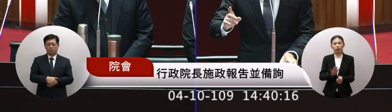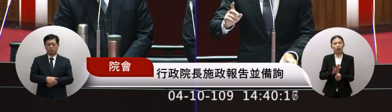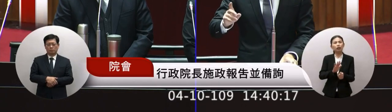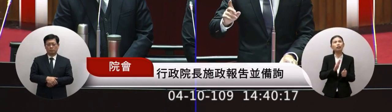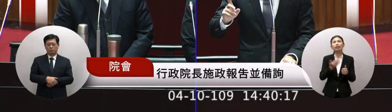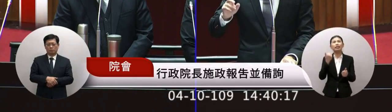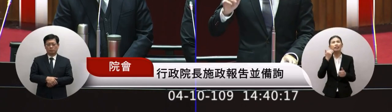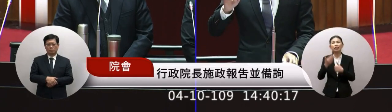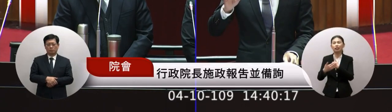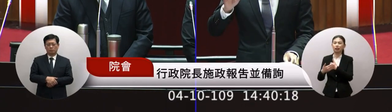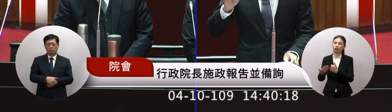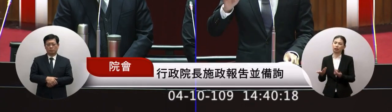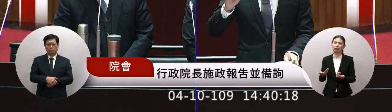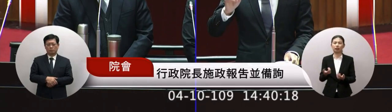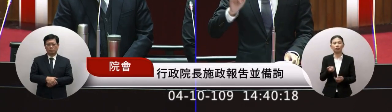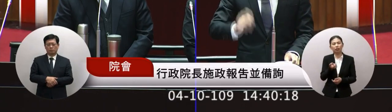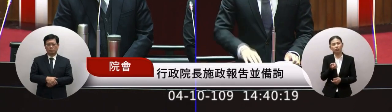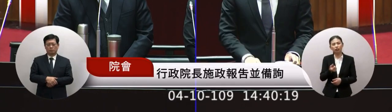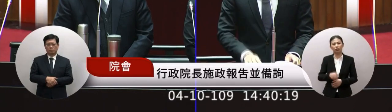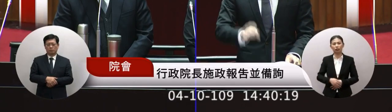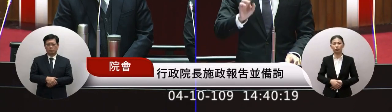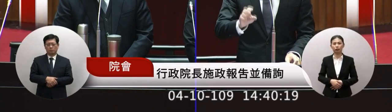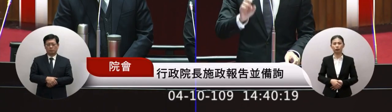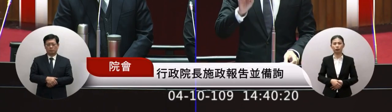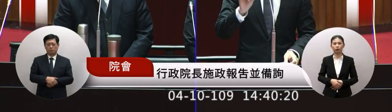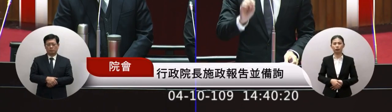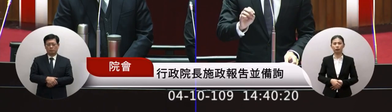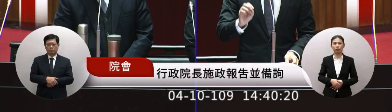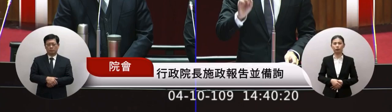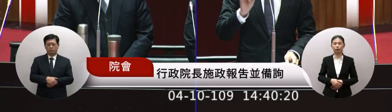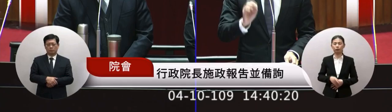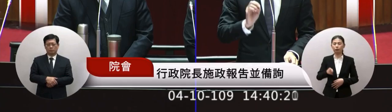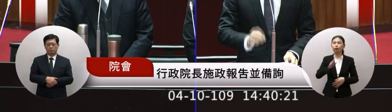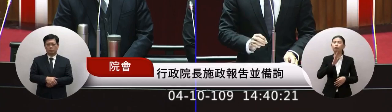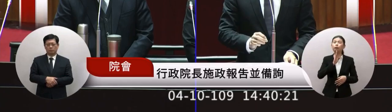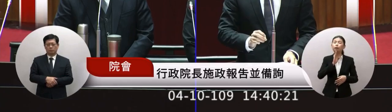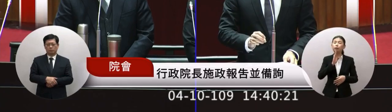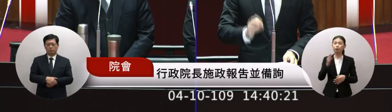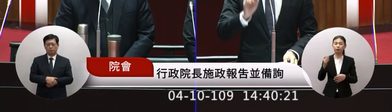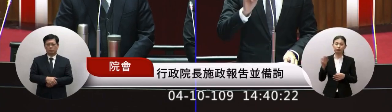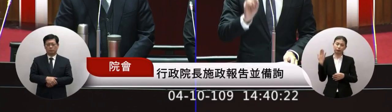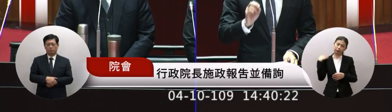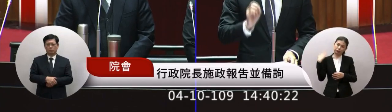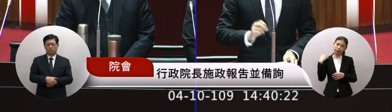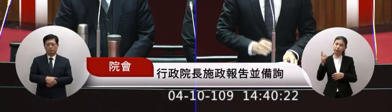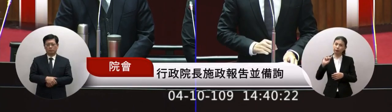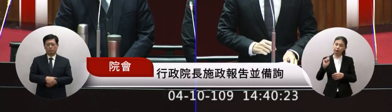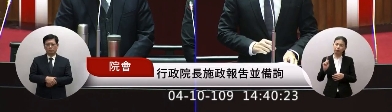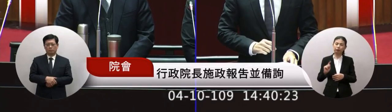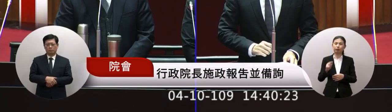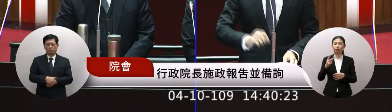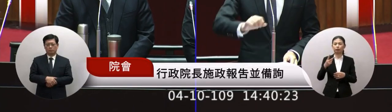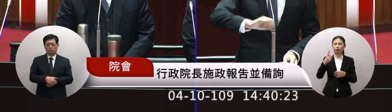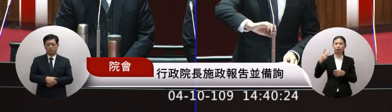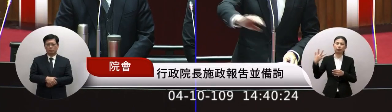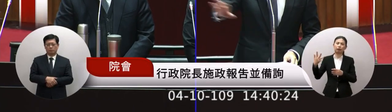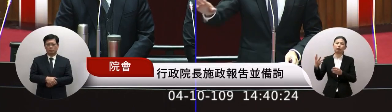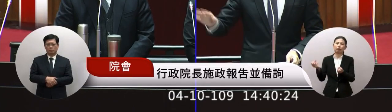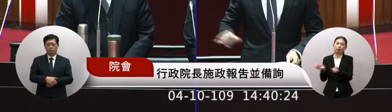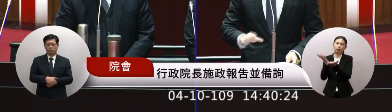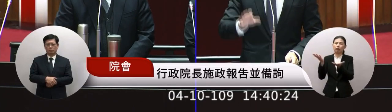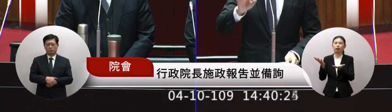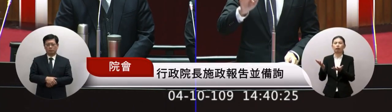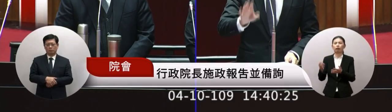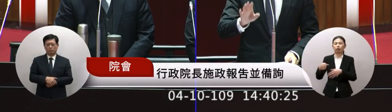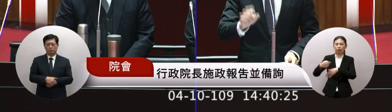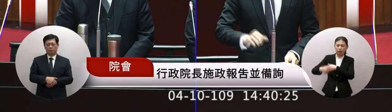就是讲吼，即个其实就是即个照顾遮受难遮诶创伤。 来甲因疗养的这个代志，因为其实咱这個